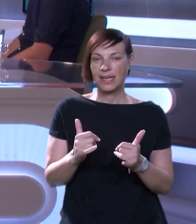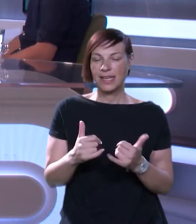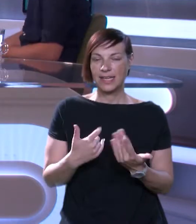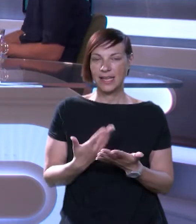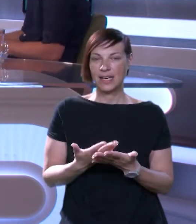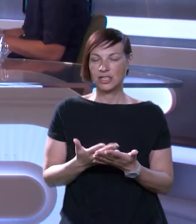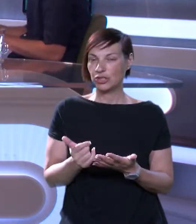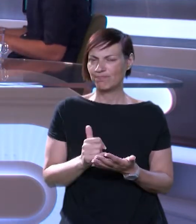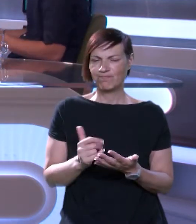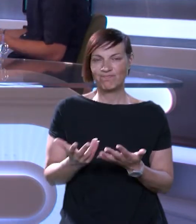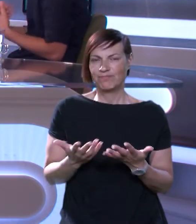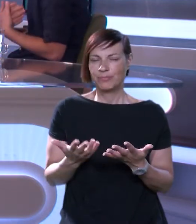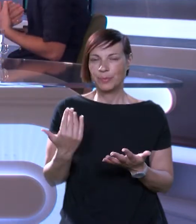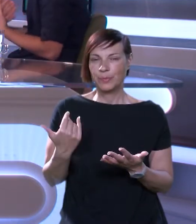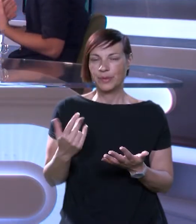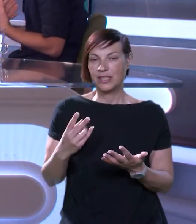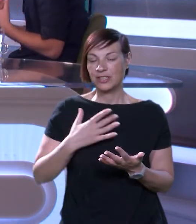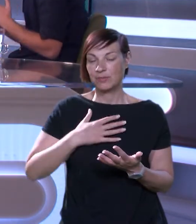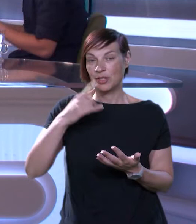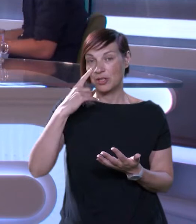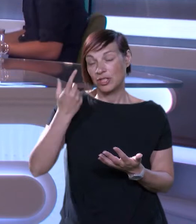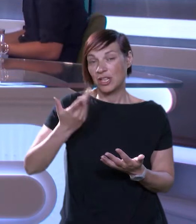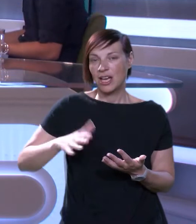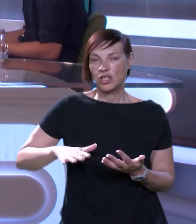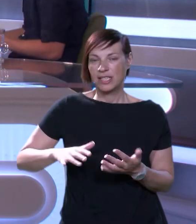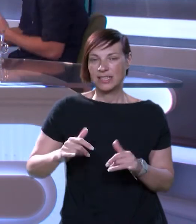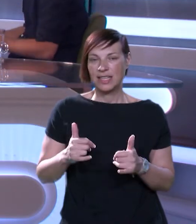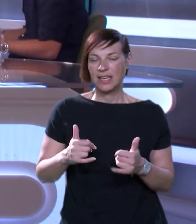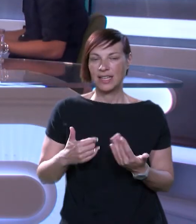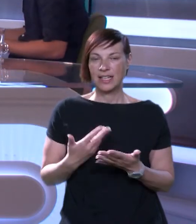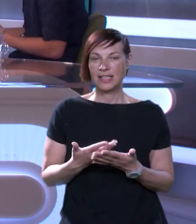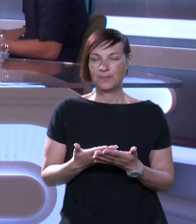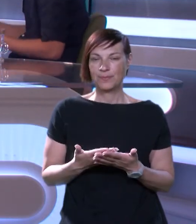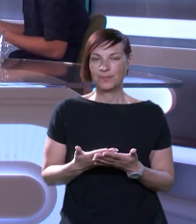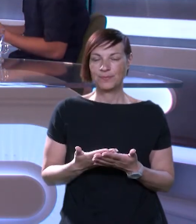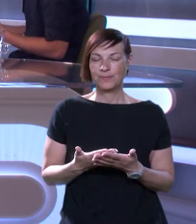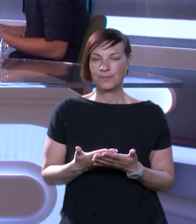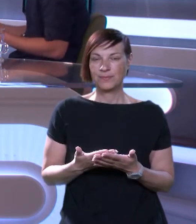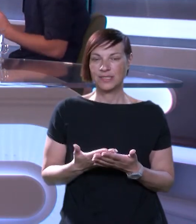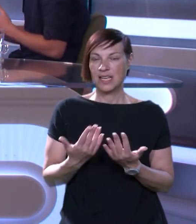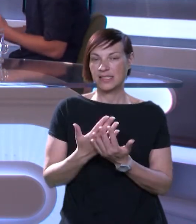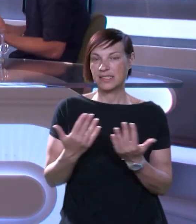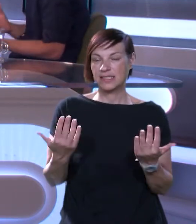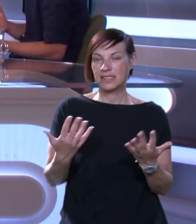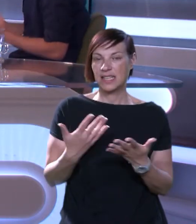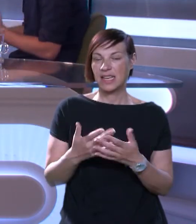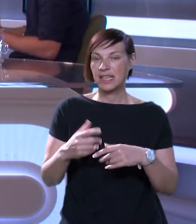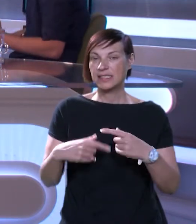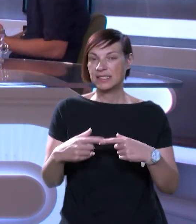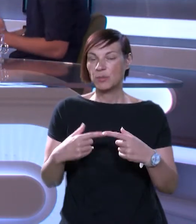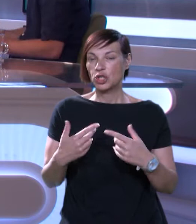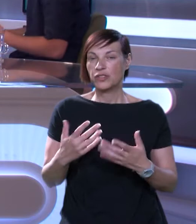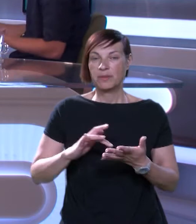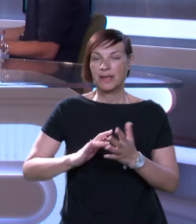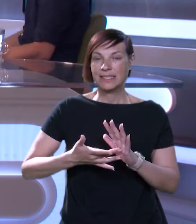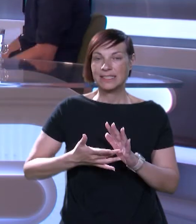to zbilja idealizirano možda bilo iz mojih očiju kao djeteta ili je stvarno ta, i, pa ja bih rekao, i scena sa spotovima i sa